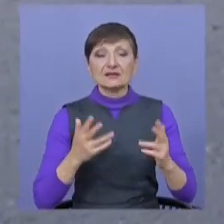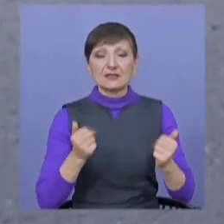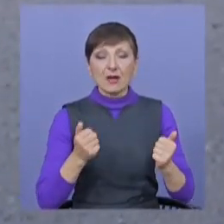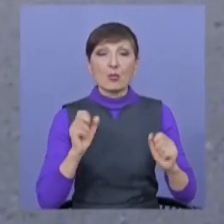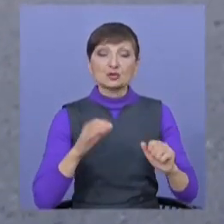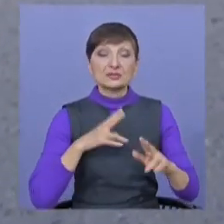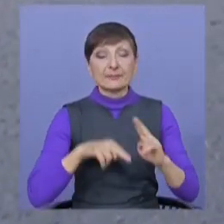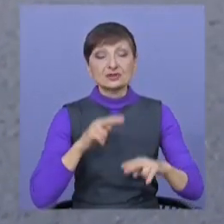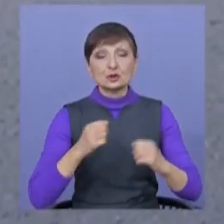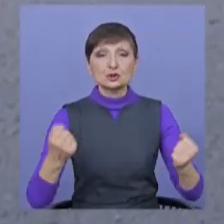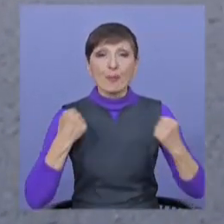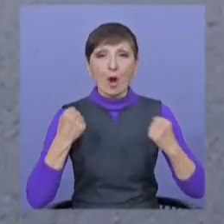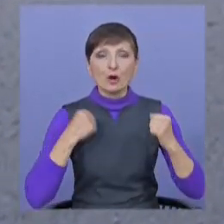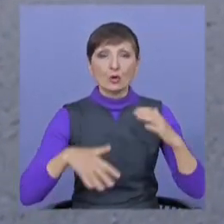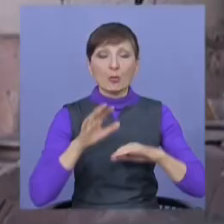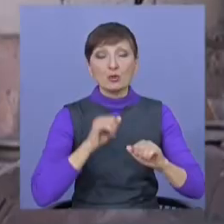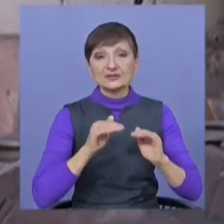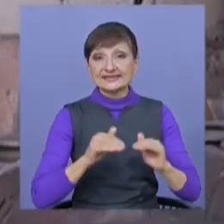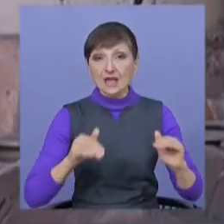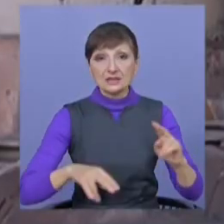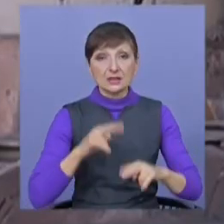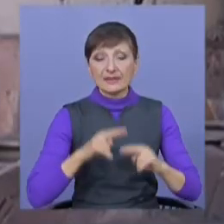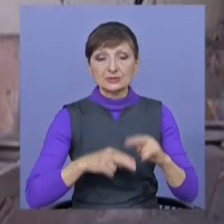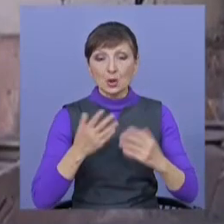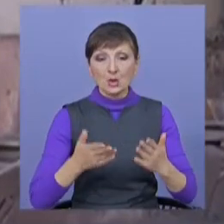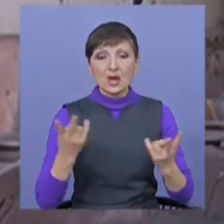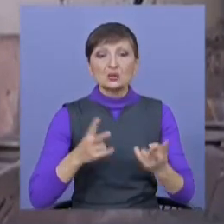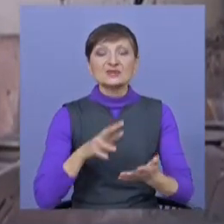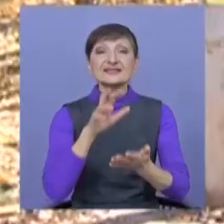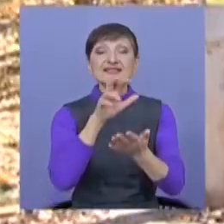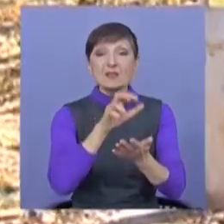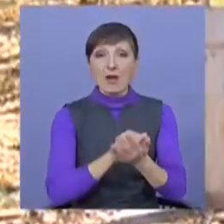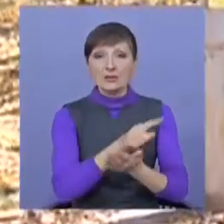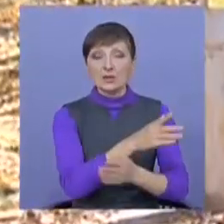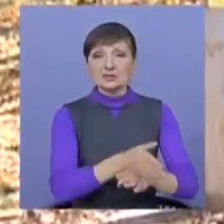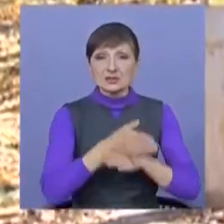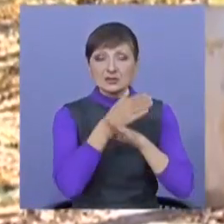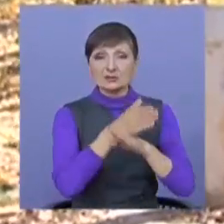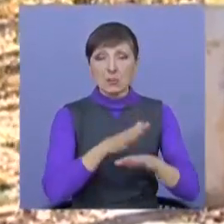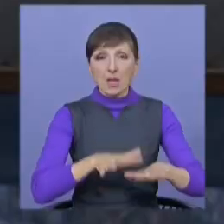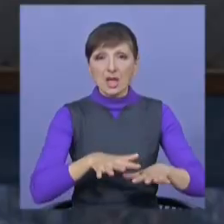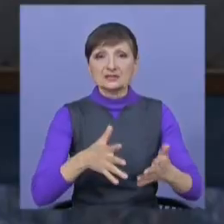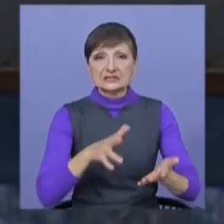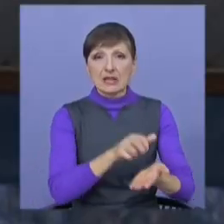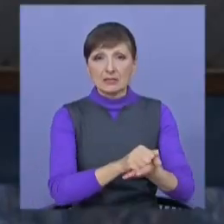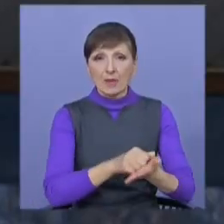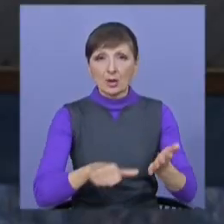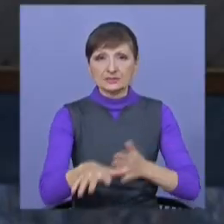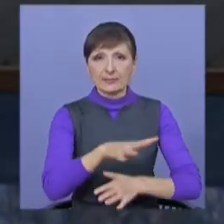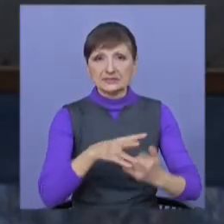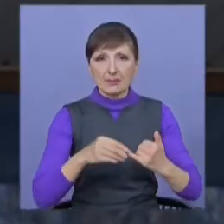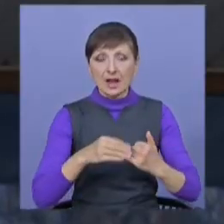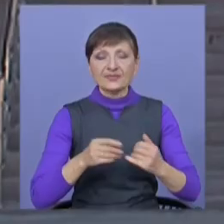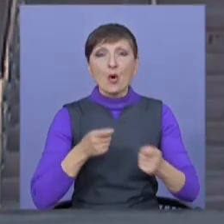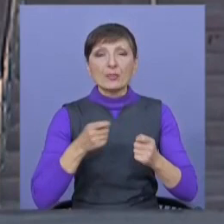спорткомплекс какой-то можно. Можно садик, наверное. Надо занимать здание, оно стоит, просто место занимает. В управлении